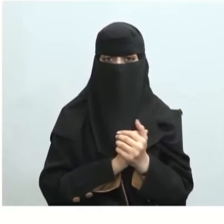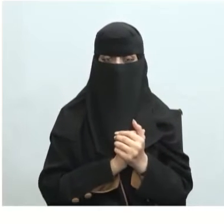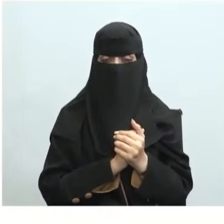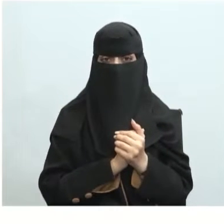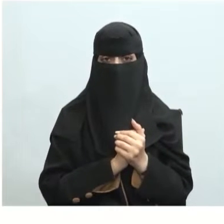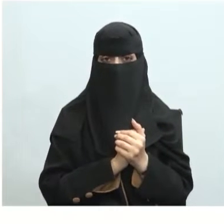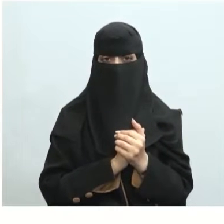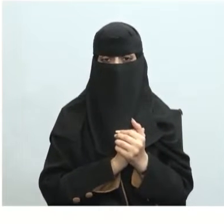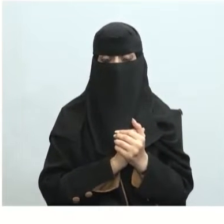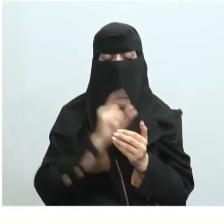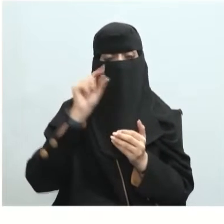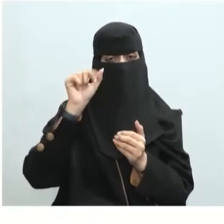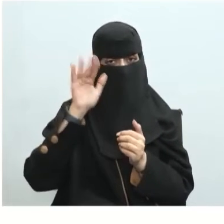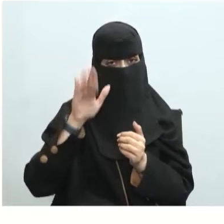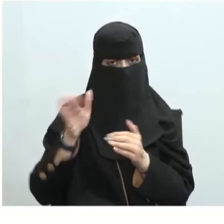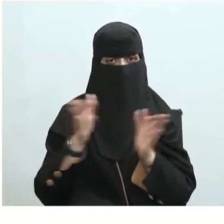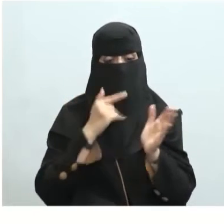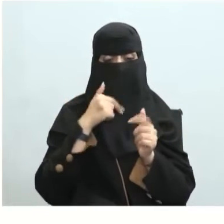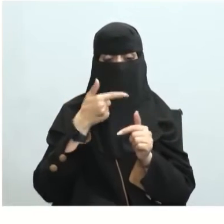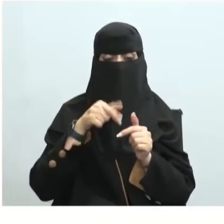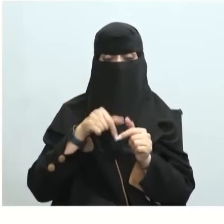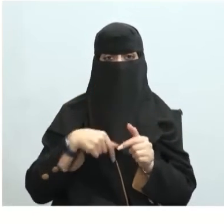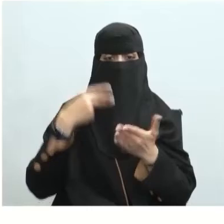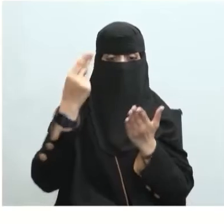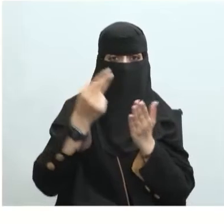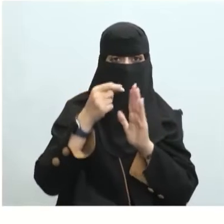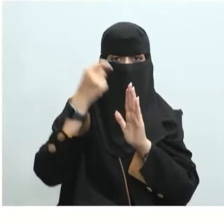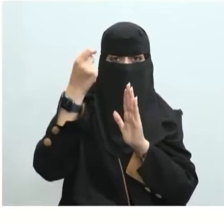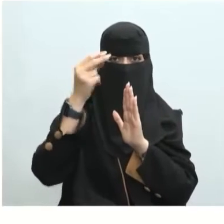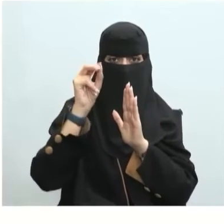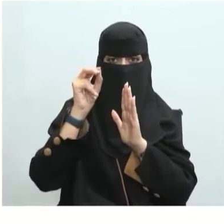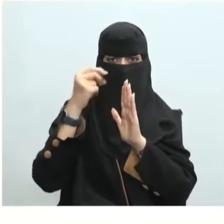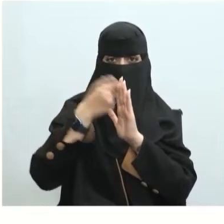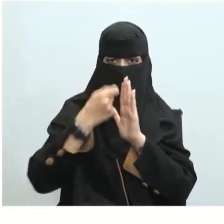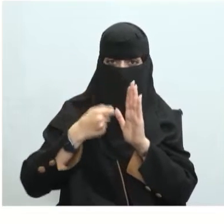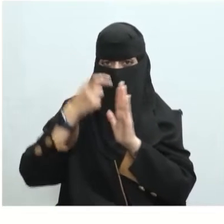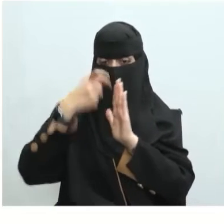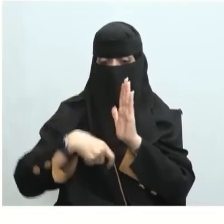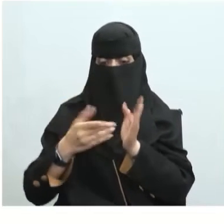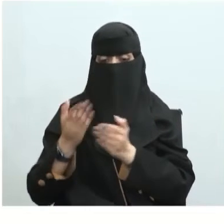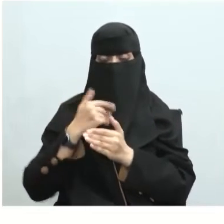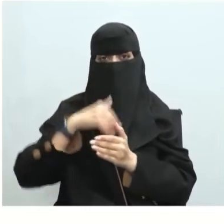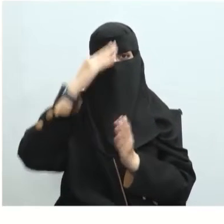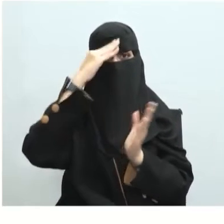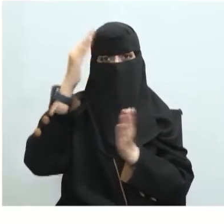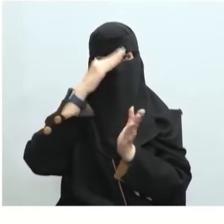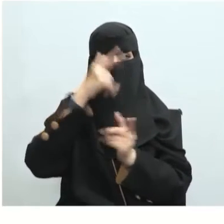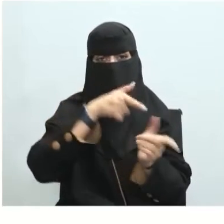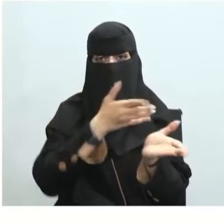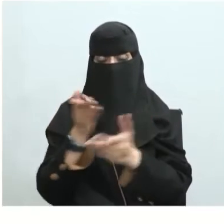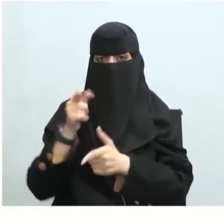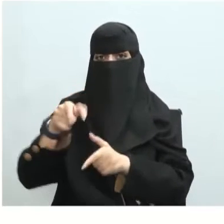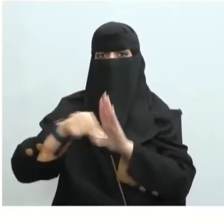الوظيفيه ممتاز هنا ينتمي الى التقرير ينتمي الى التقرير ترحيب بالحضور وتعريف